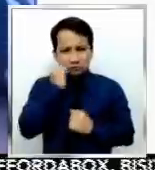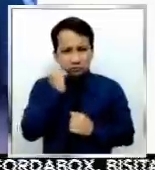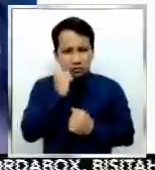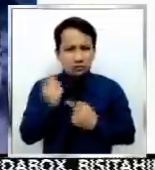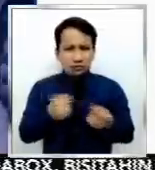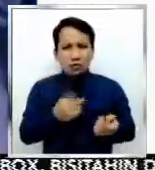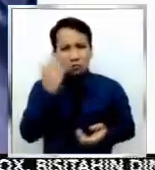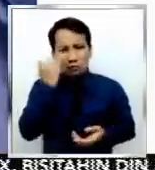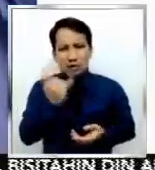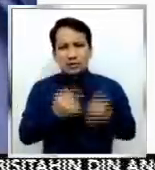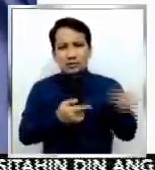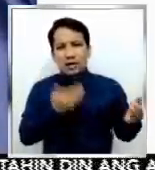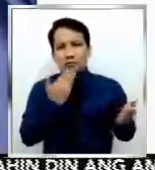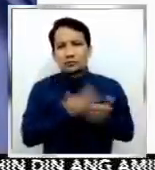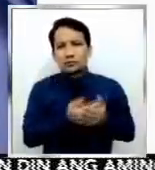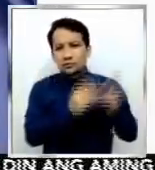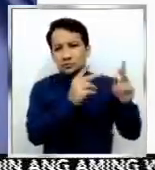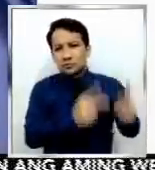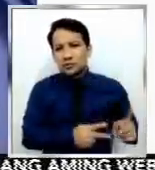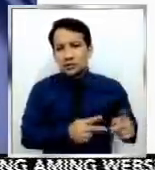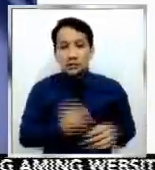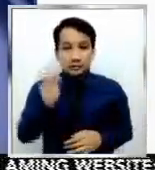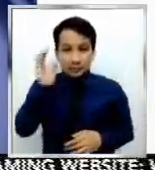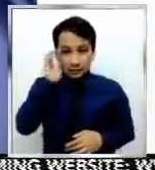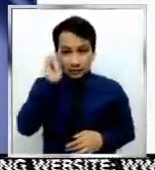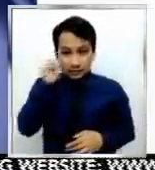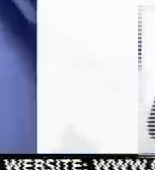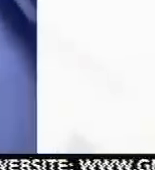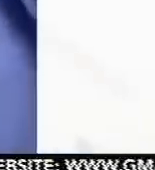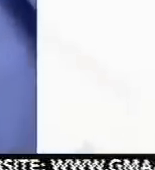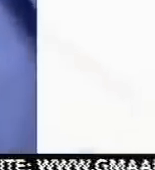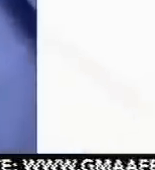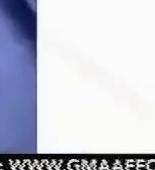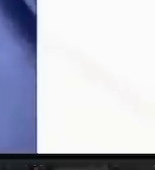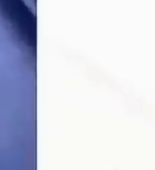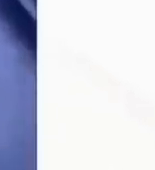Katrina Son, Nakatutok, 24 oras.